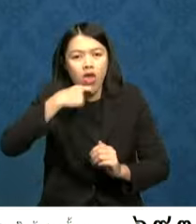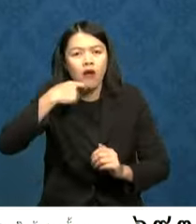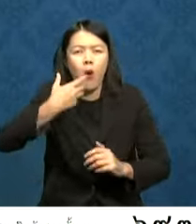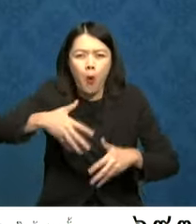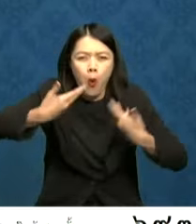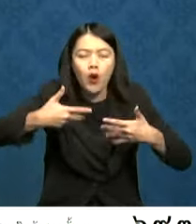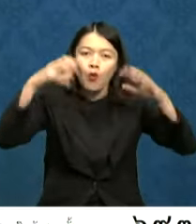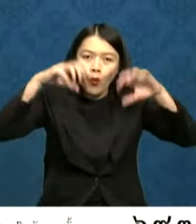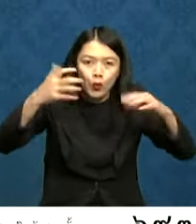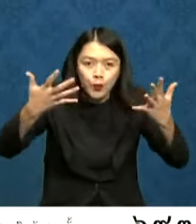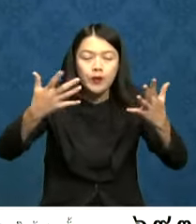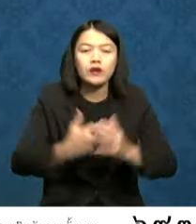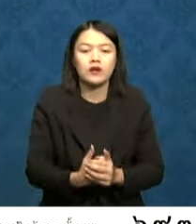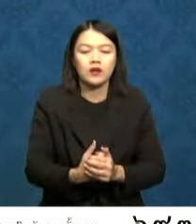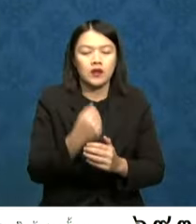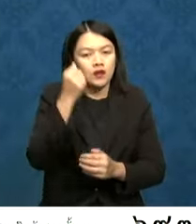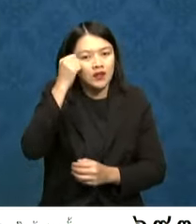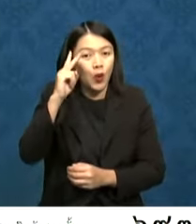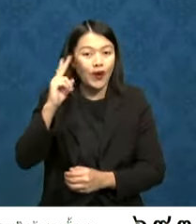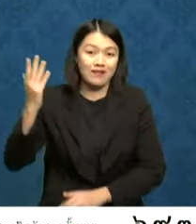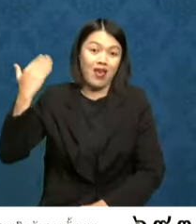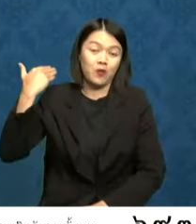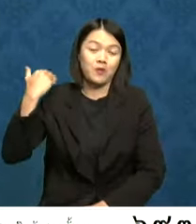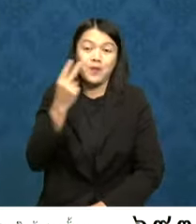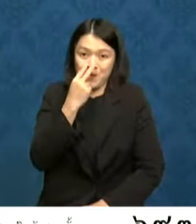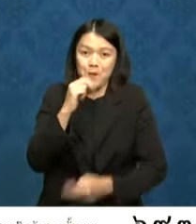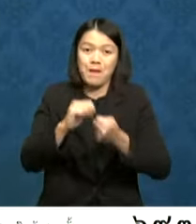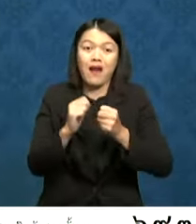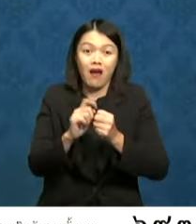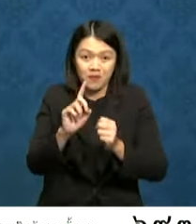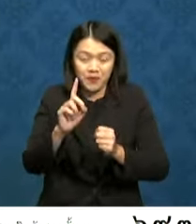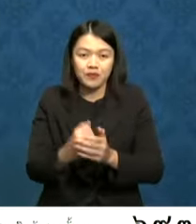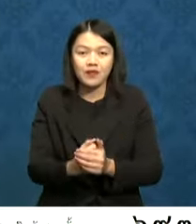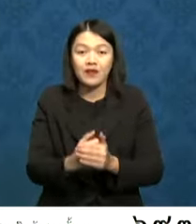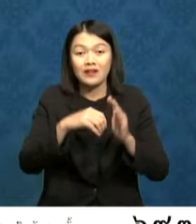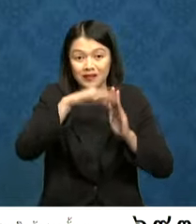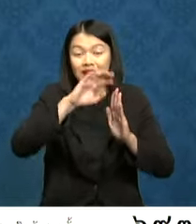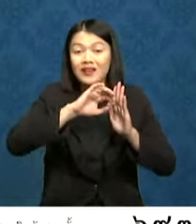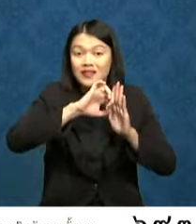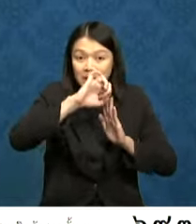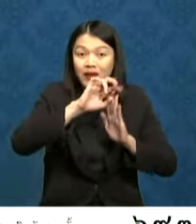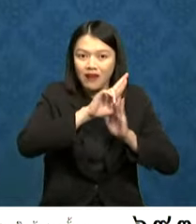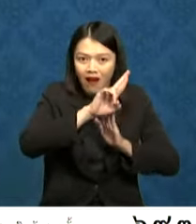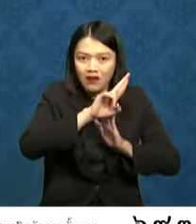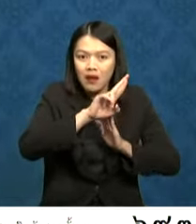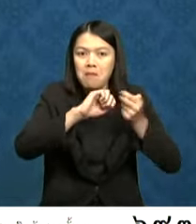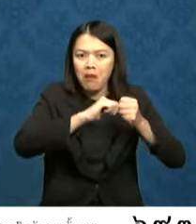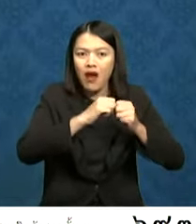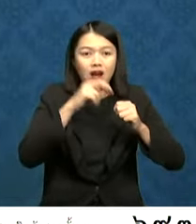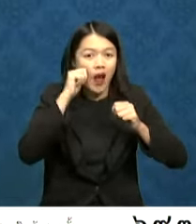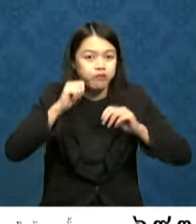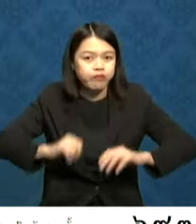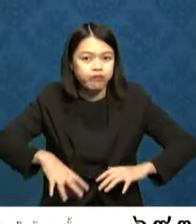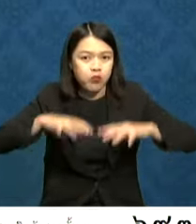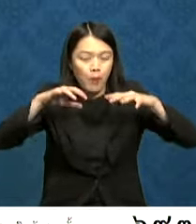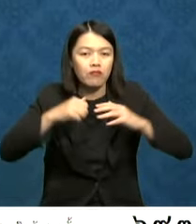ร้อนแต่ในช่วง 1-2วันที่ผ่านมานี้ครับเราประสบปัญหาอีกแบบในพื้นที่เชียงใหม่และเชียงรายเนื่องจากปัญหาอุทกภัย